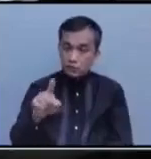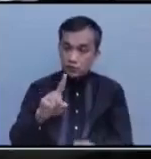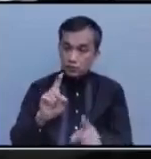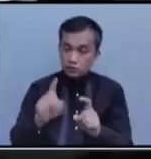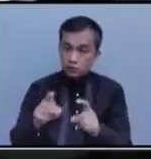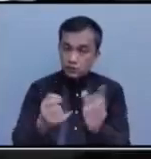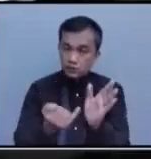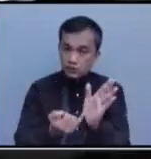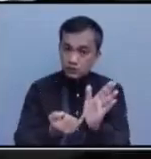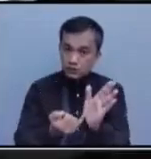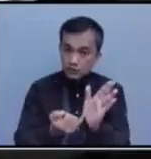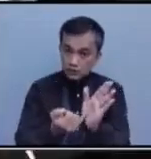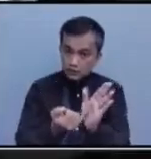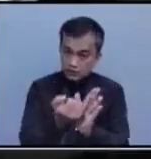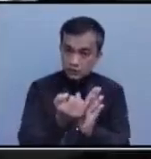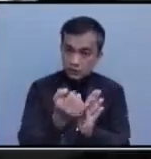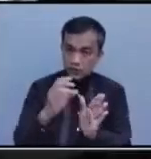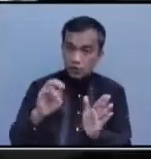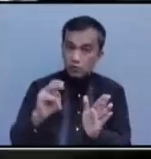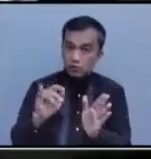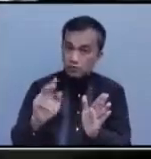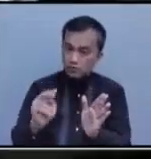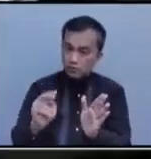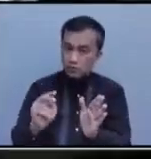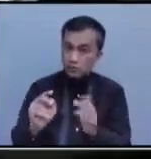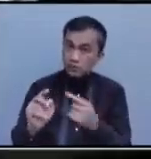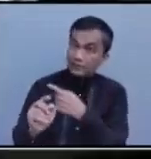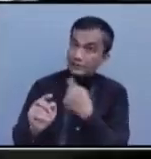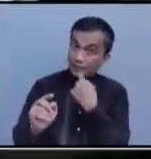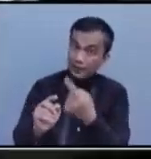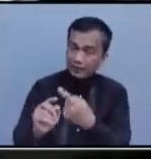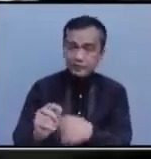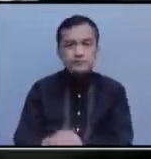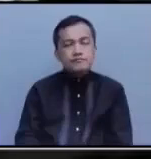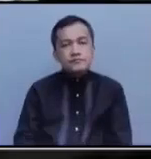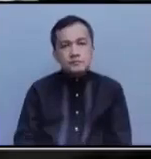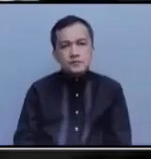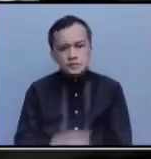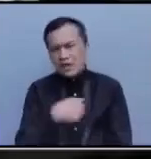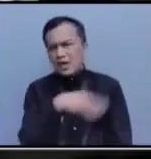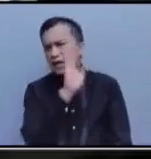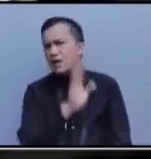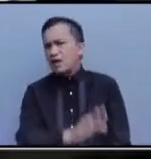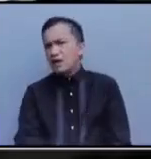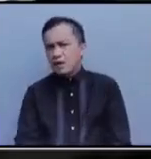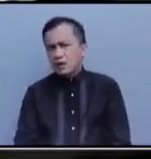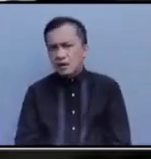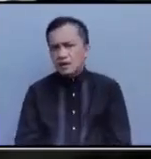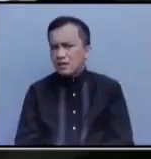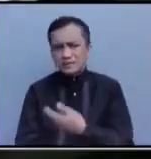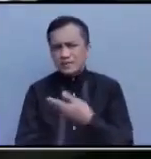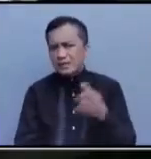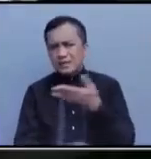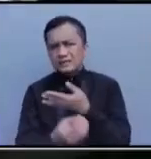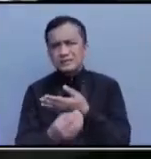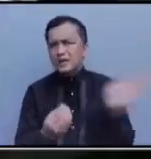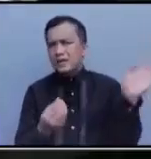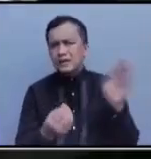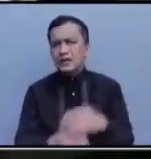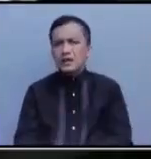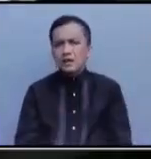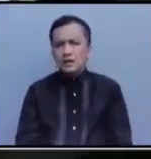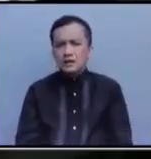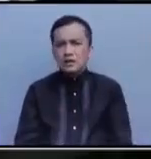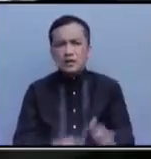integrity of the ombudsman, ang sabi niya, oo, tanggalin na yung confidential fund. Let